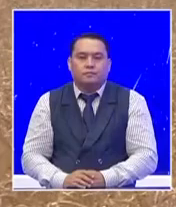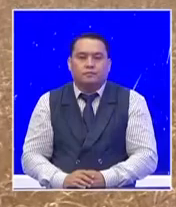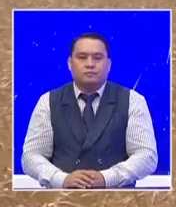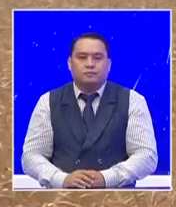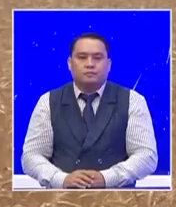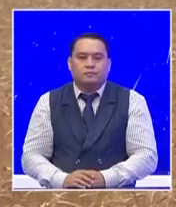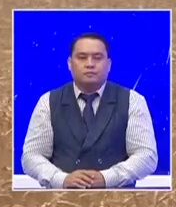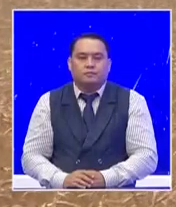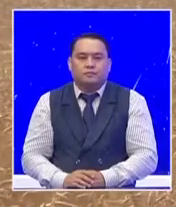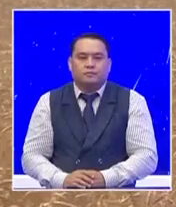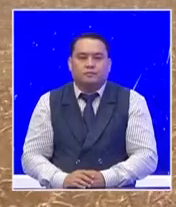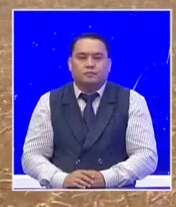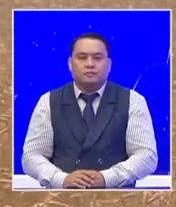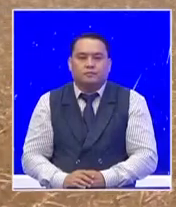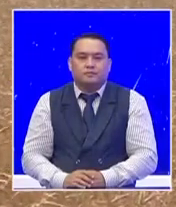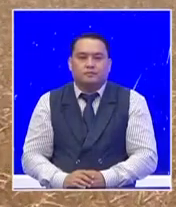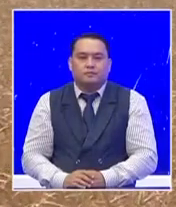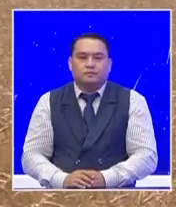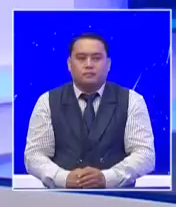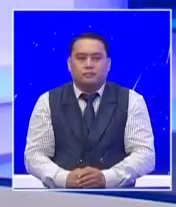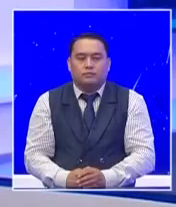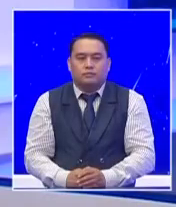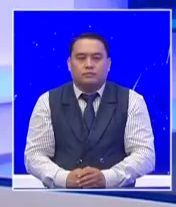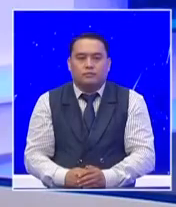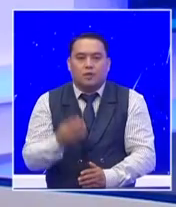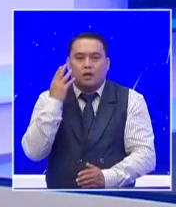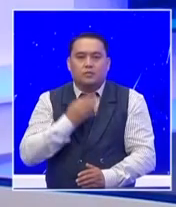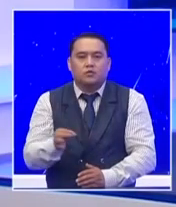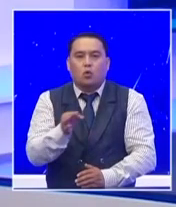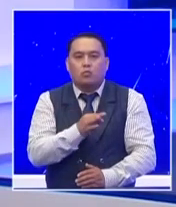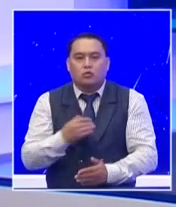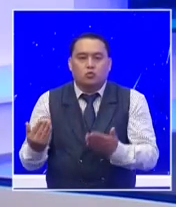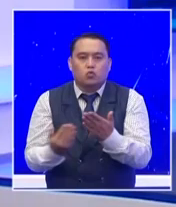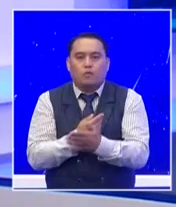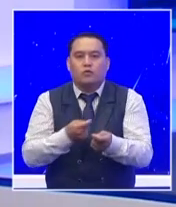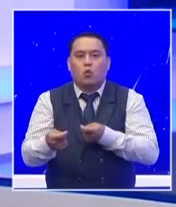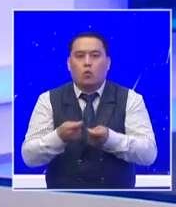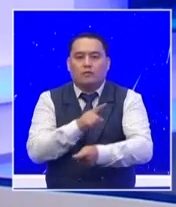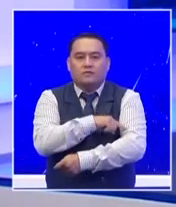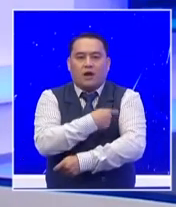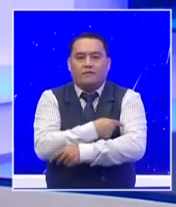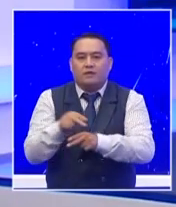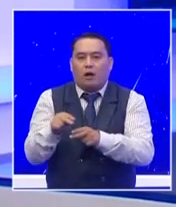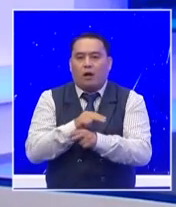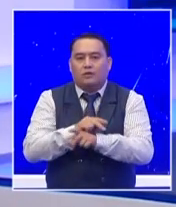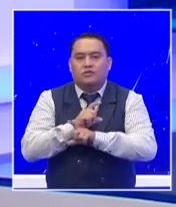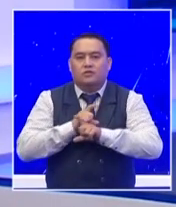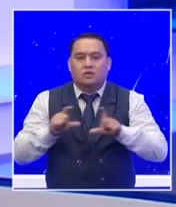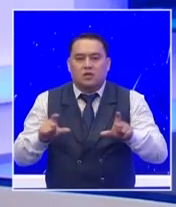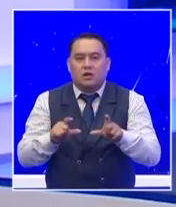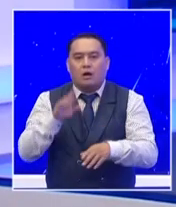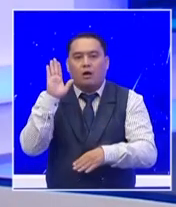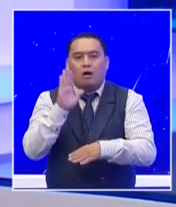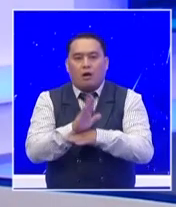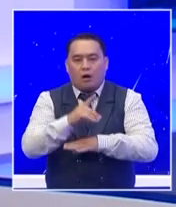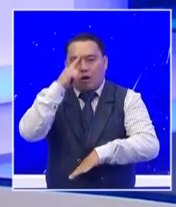Присяжная, Мадиб Байбасынов, телеканал ЖТСУ. В Алматинской области новый руководитель управления здравоохранения. Распоряжением